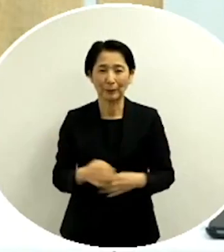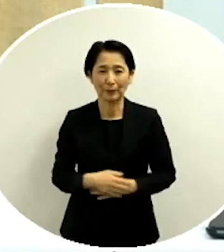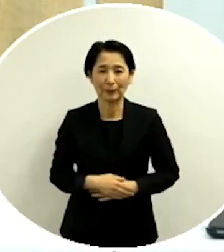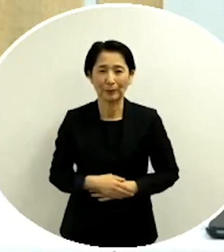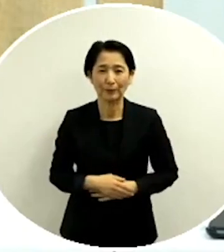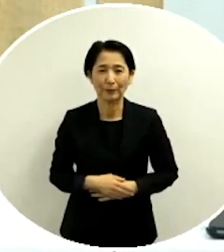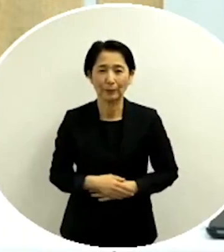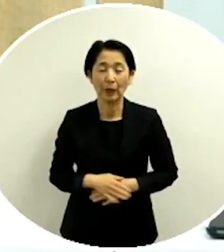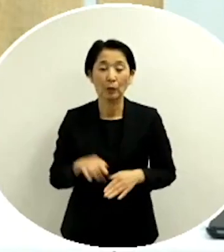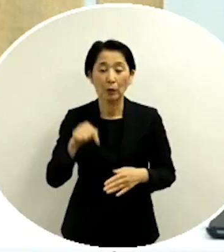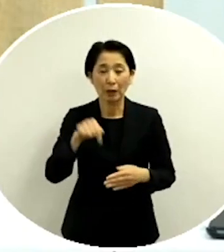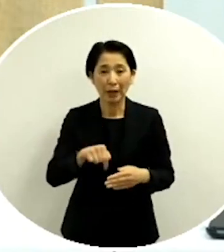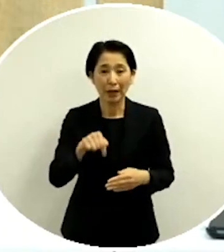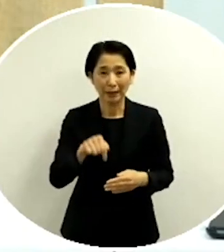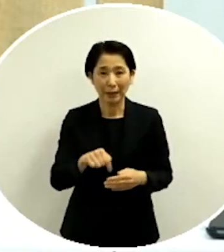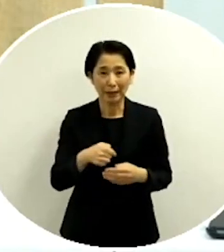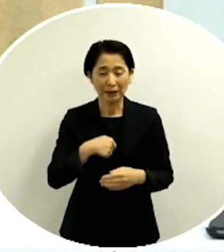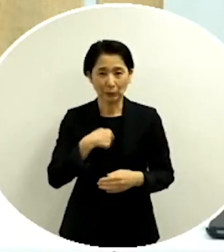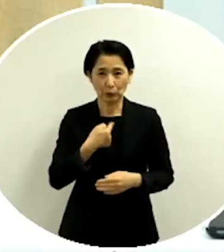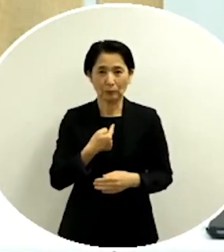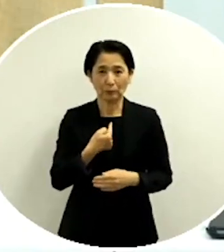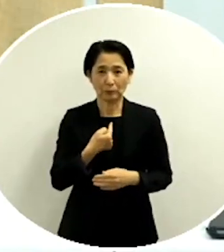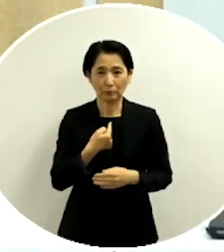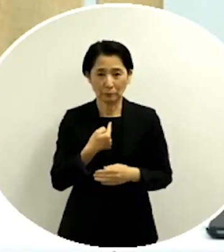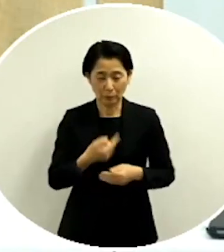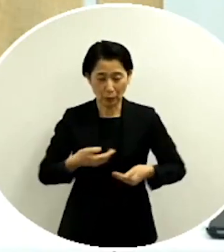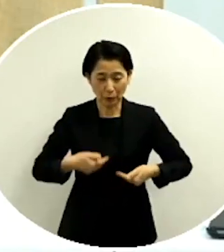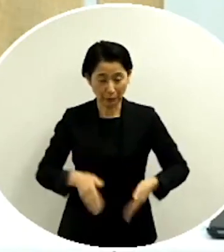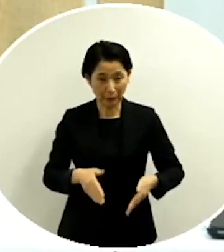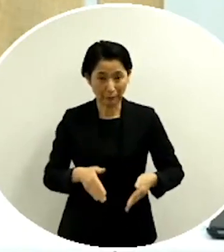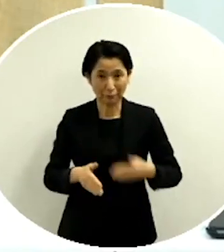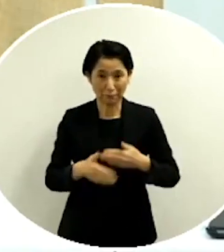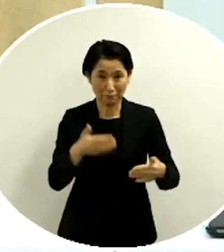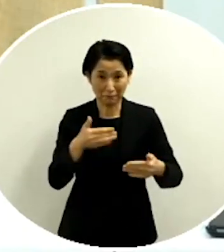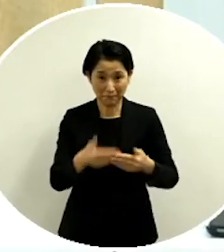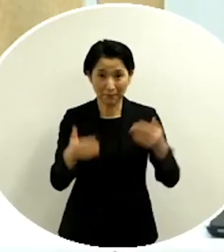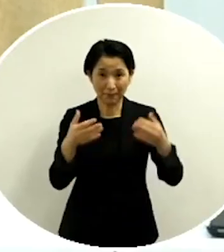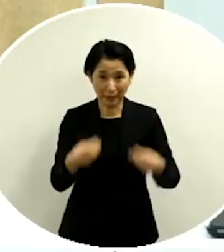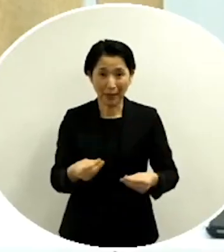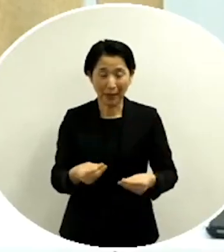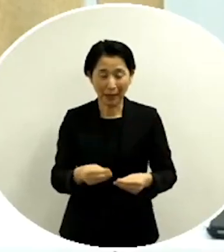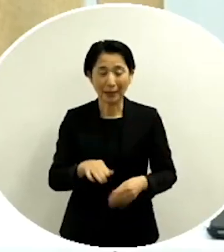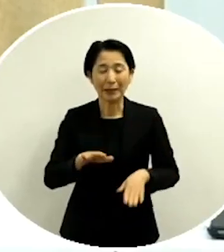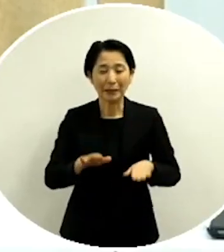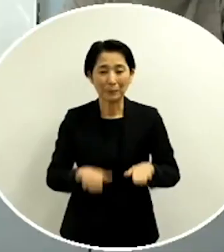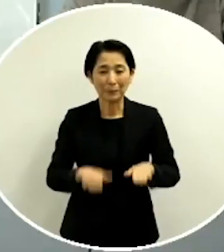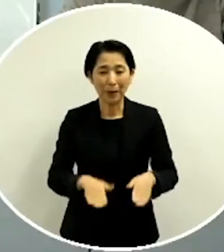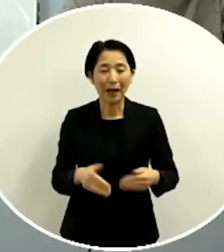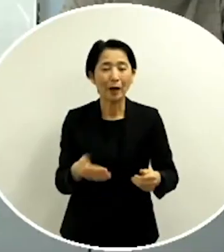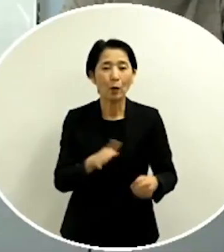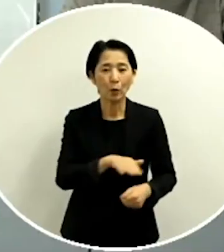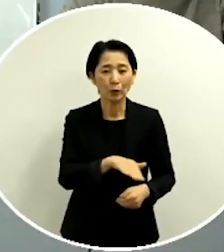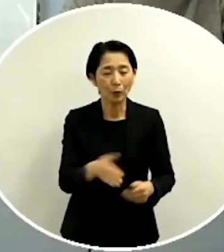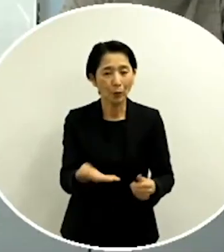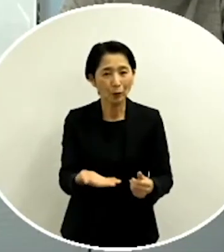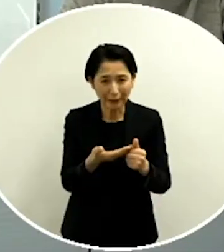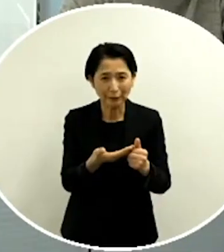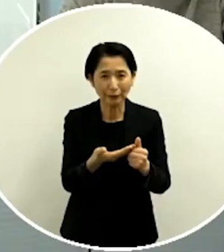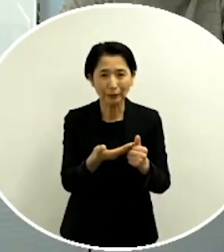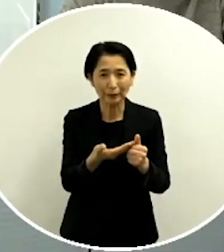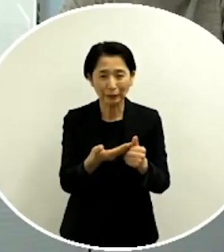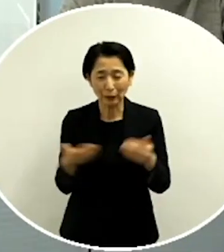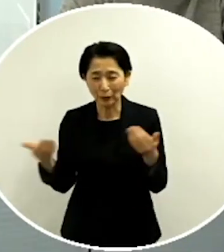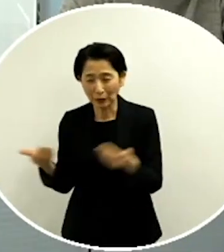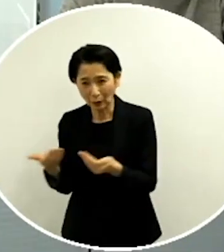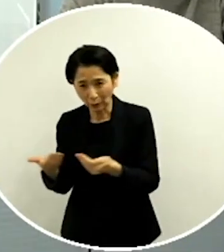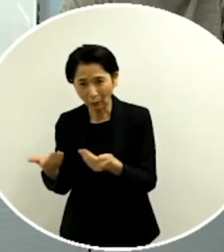その中で自分自身も出産を経験して今は子育てと仕事の両立に悩み